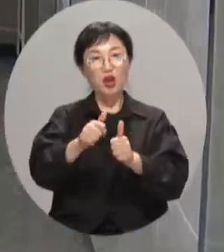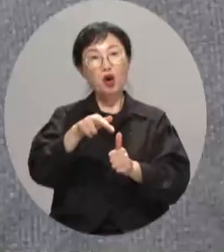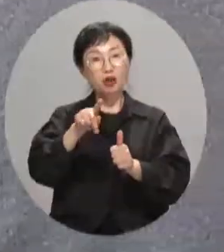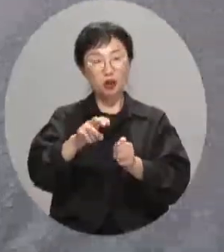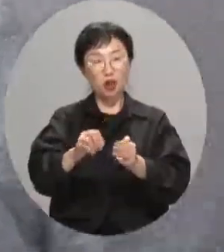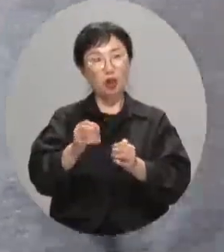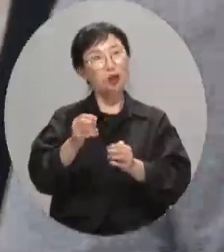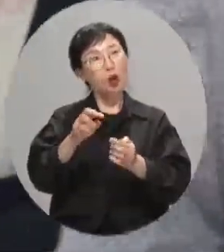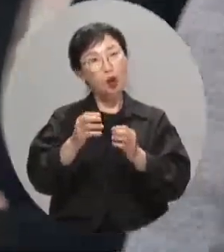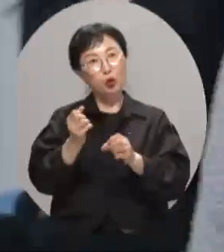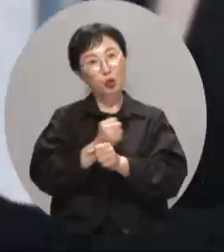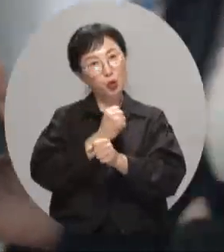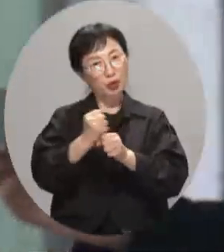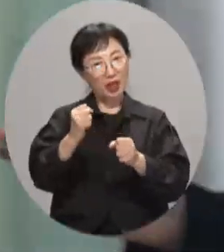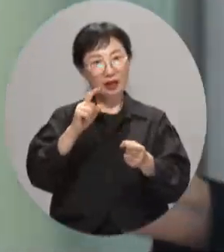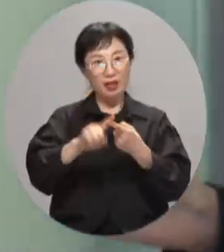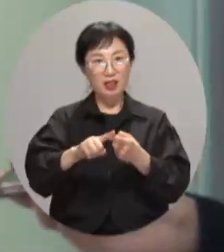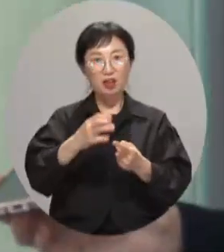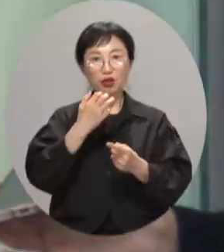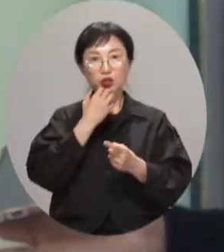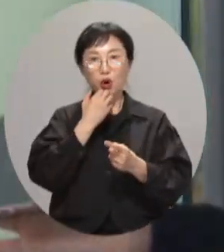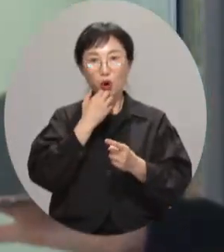관련해 서울 북부 지검의 수사도 받고 있습니다